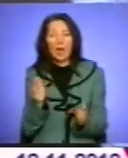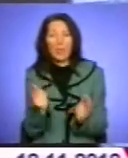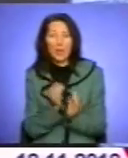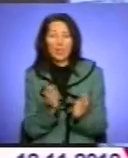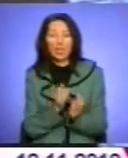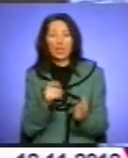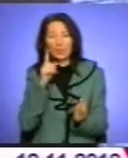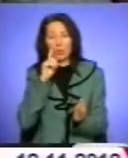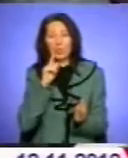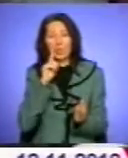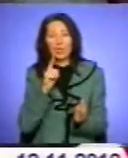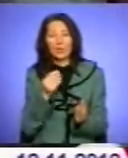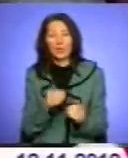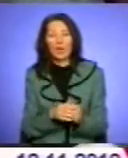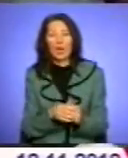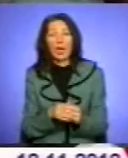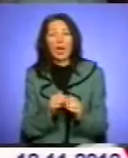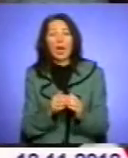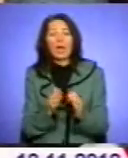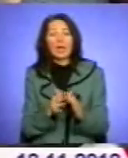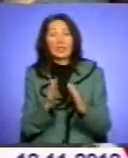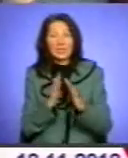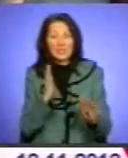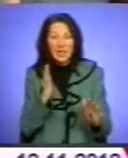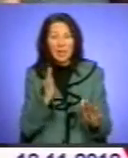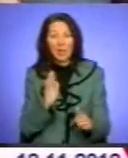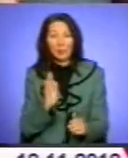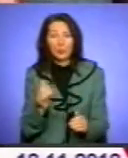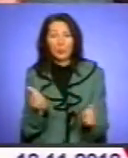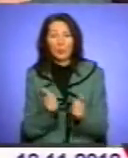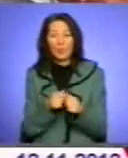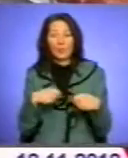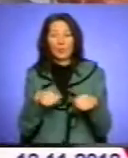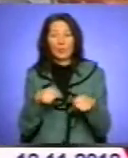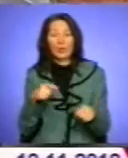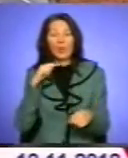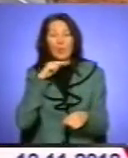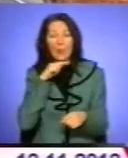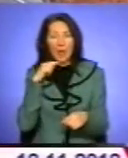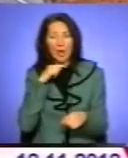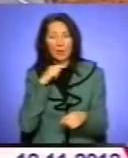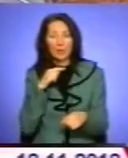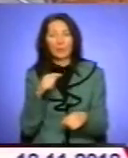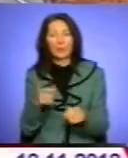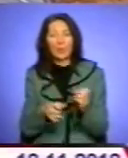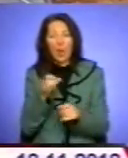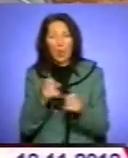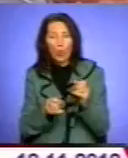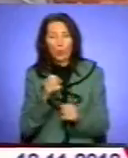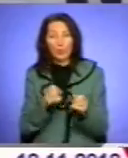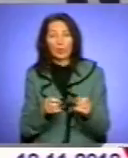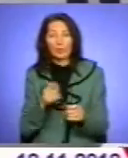добротніше, смачніше. Найбільші черги городян були біля торгівельних прилавків із м'ясом, овочами, молокопродуктами, медом та